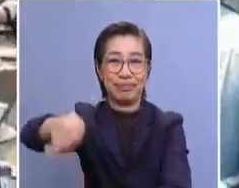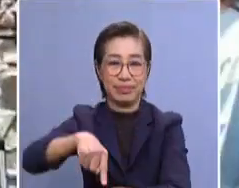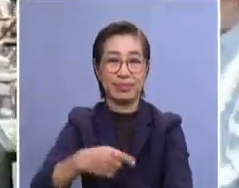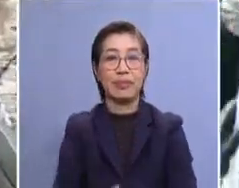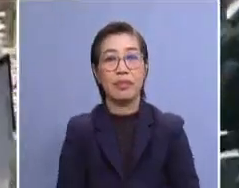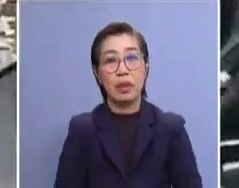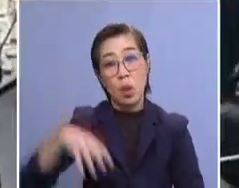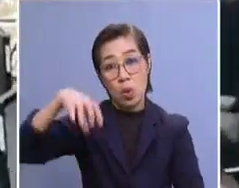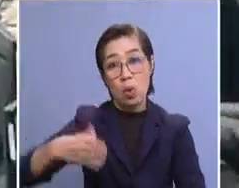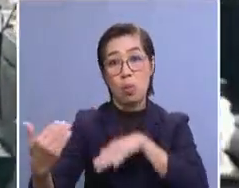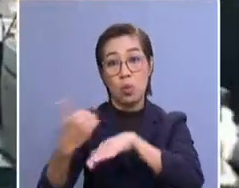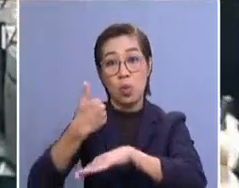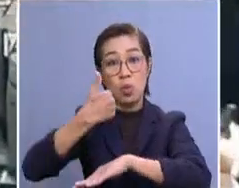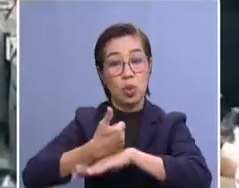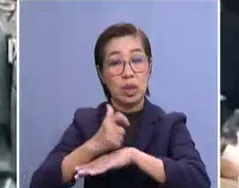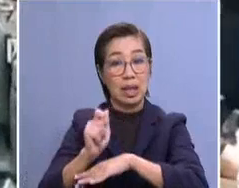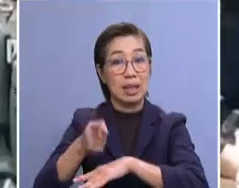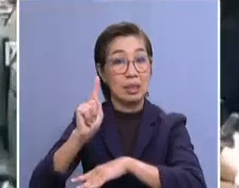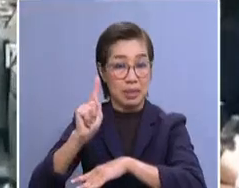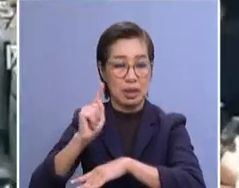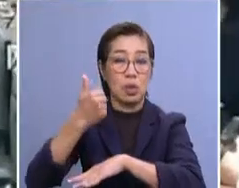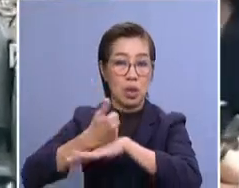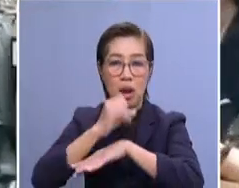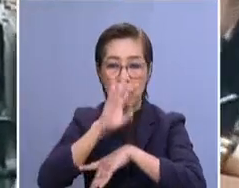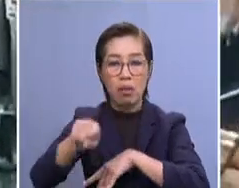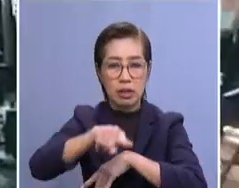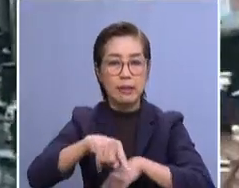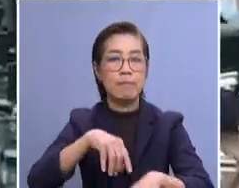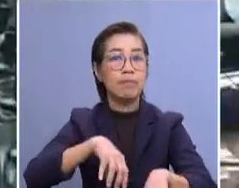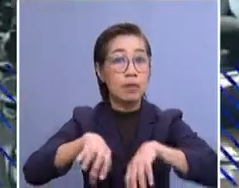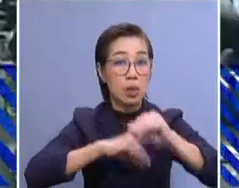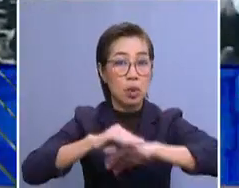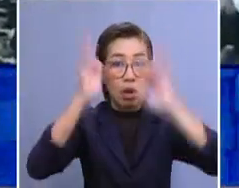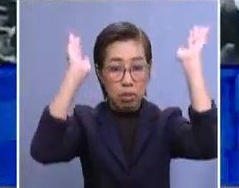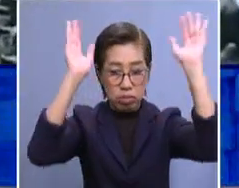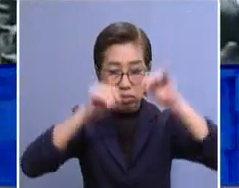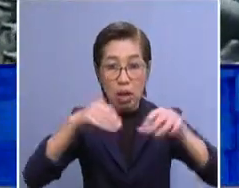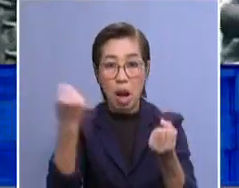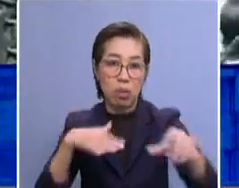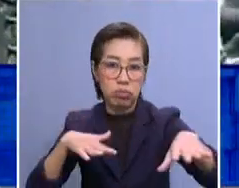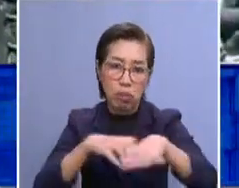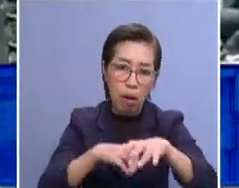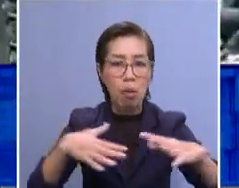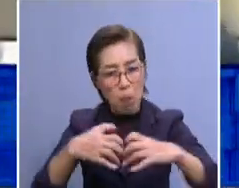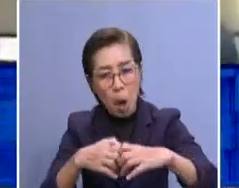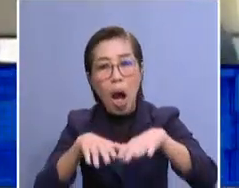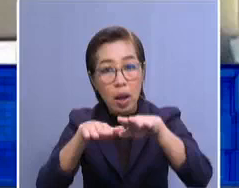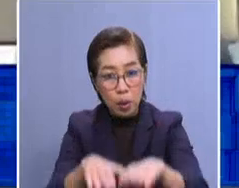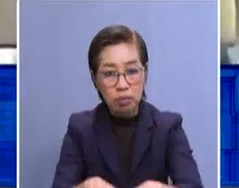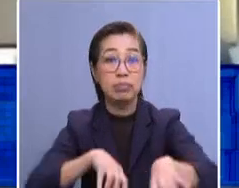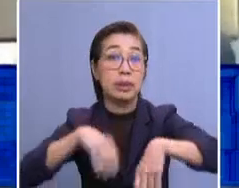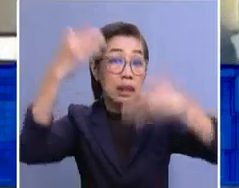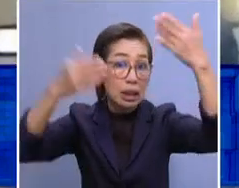วิศาลสิทธิ์อธิบดีกรมการขนส่งทางบกเผยว่าทางกรมได้จัดโครงการรณรงค์ป้องกันและลดอุบัติเหตุทางถนนของกรมการขนส่งทางบกประกอบด้วย